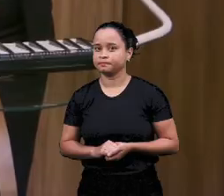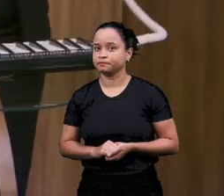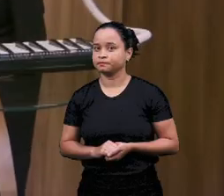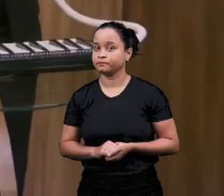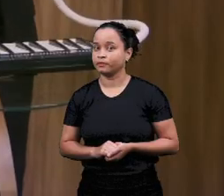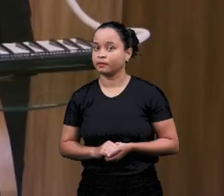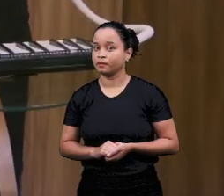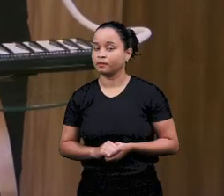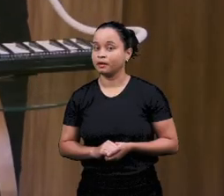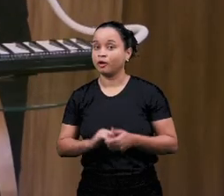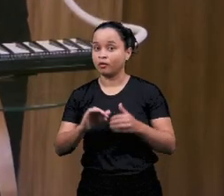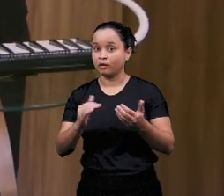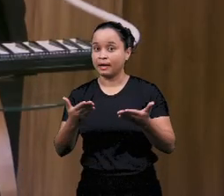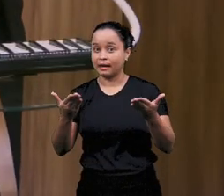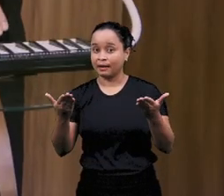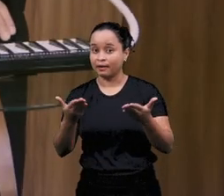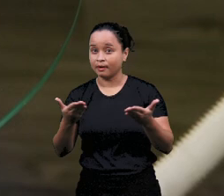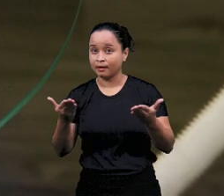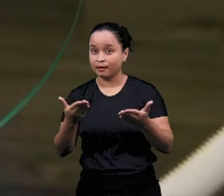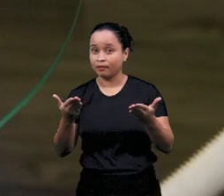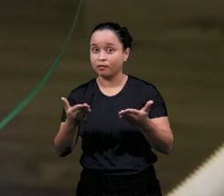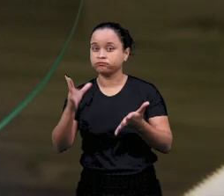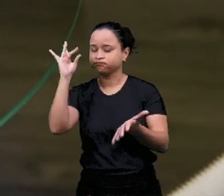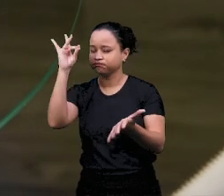Maintenant, je vais jouer.